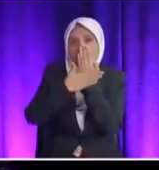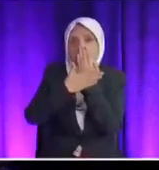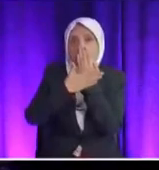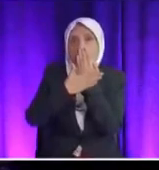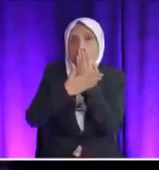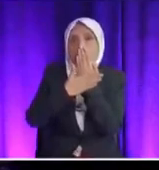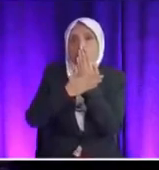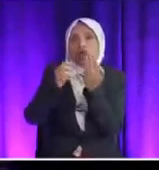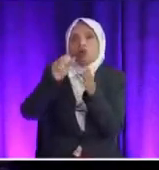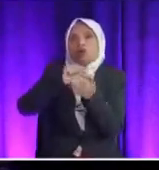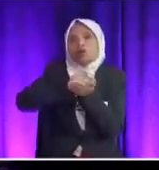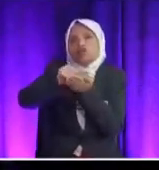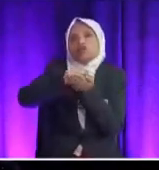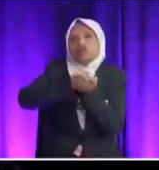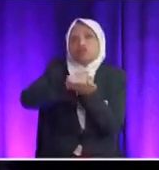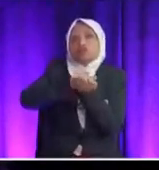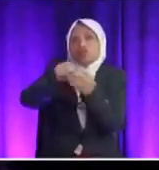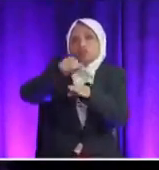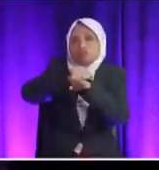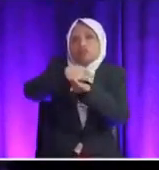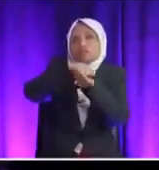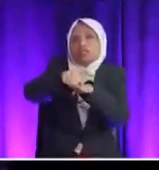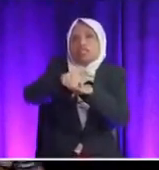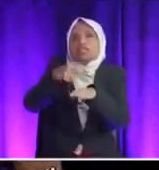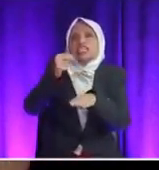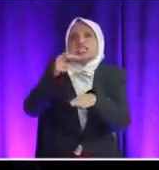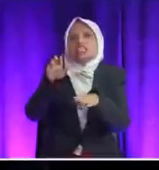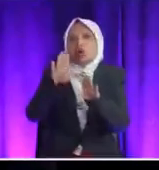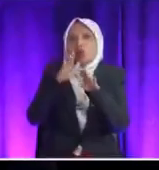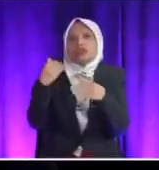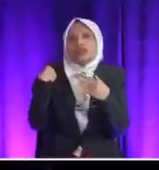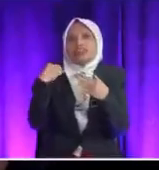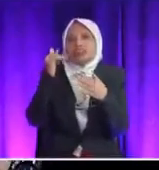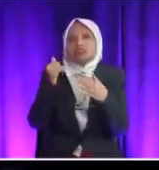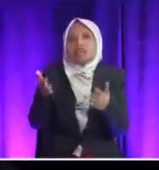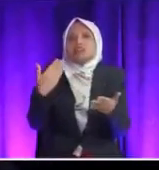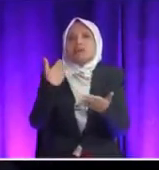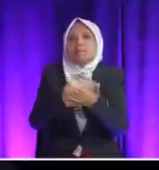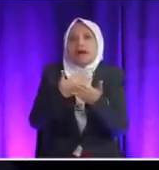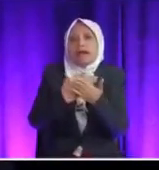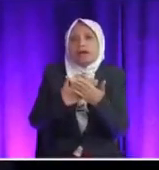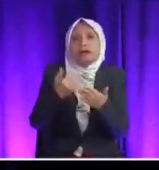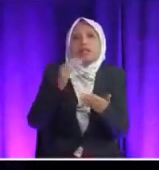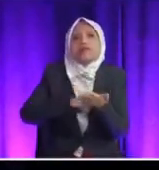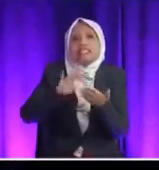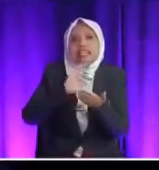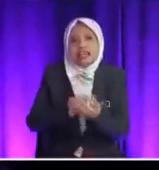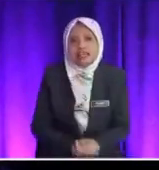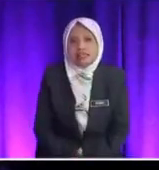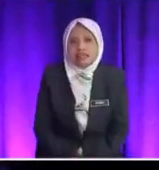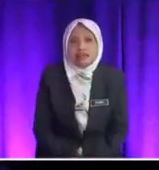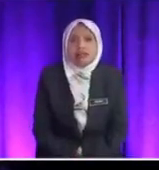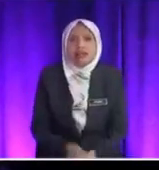mencontoh visi pastikan ada pembukaan yang tak kenal tak kenal Ahok ini betul hahaha